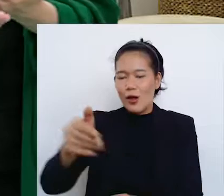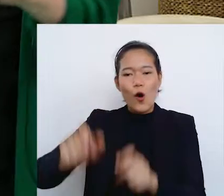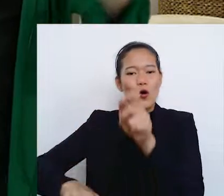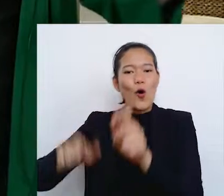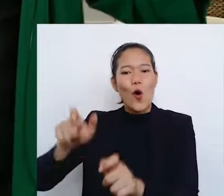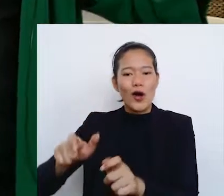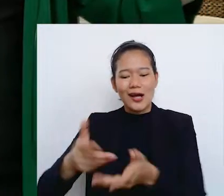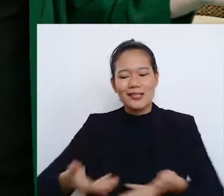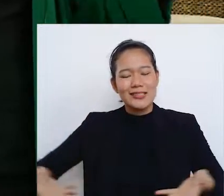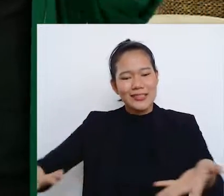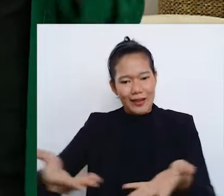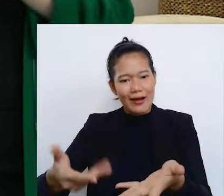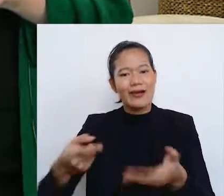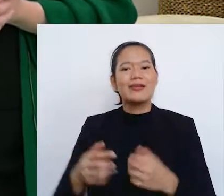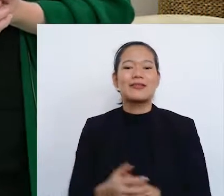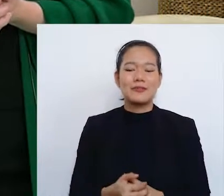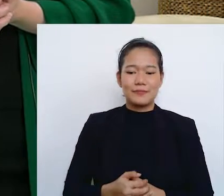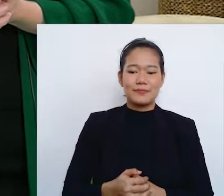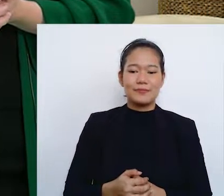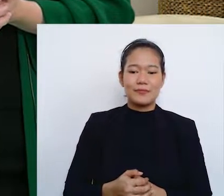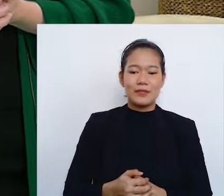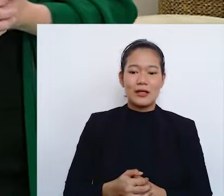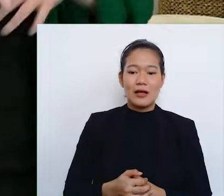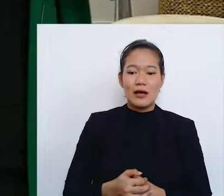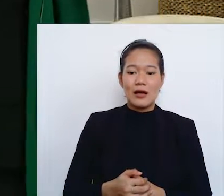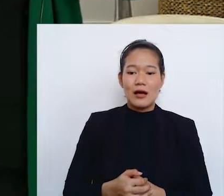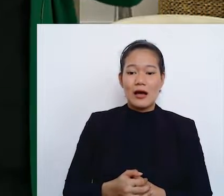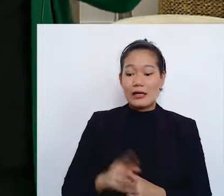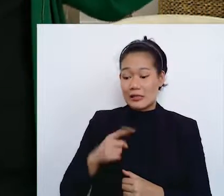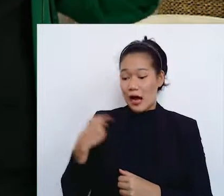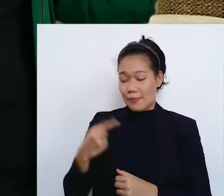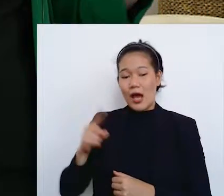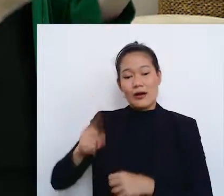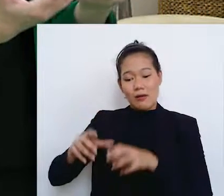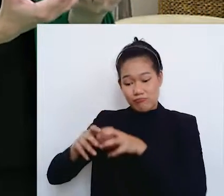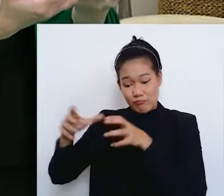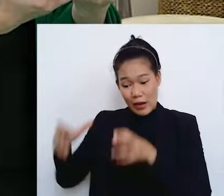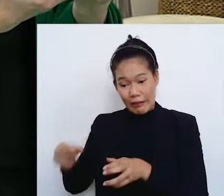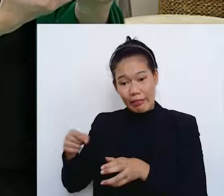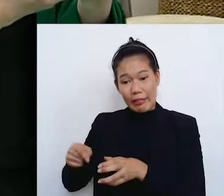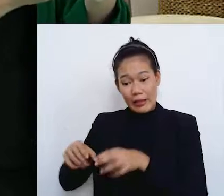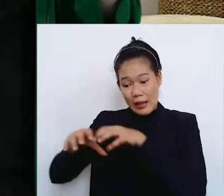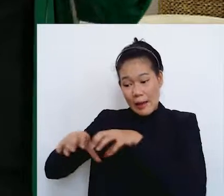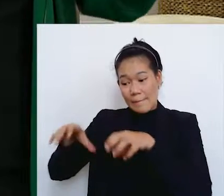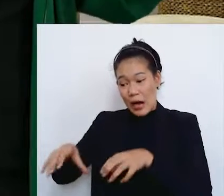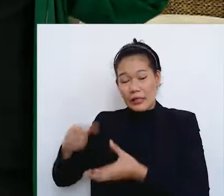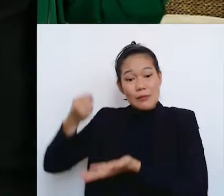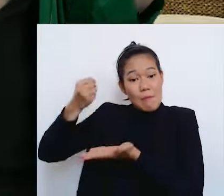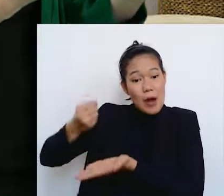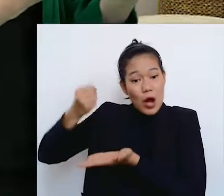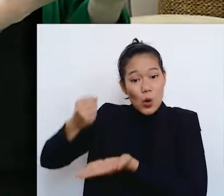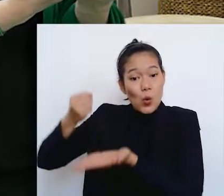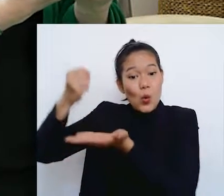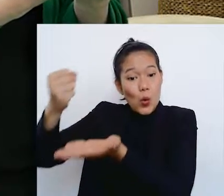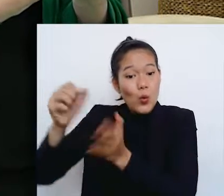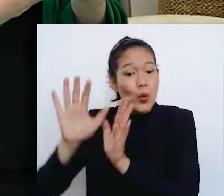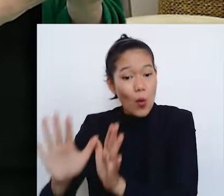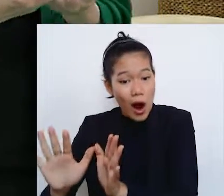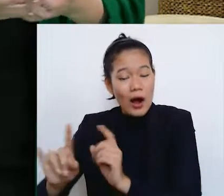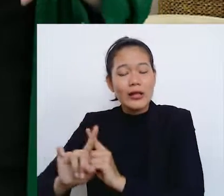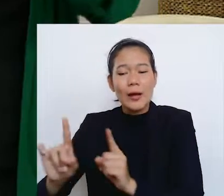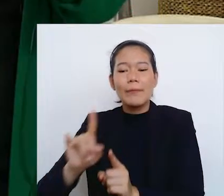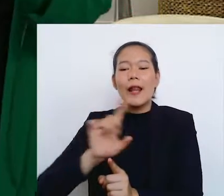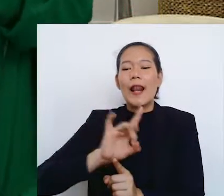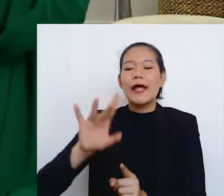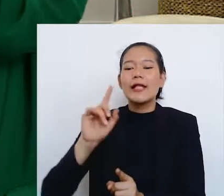untuk orang-orang yang ada di sekitar kita. Ada paket yang kami berikan, bukan sekedar paket sembako,